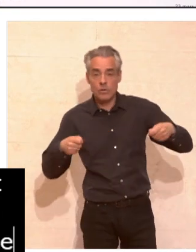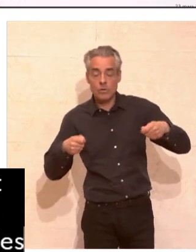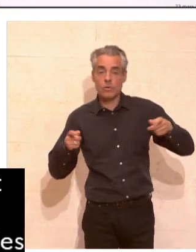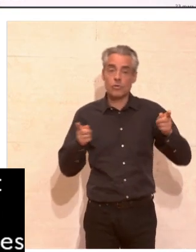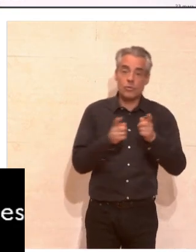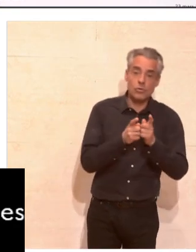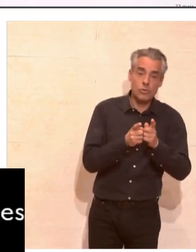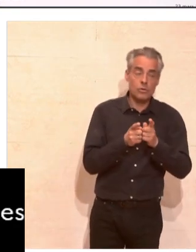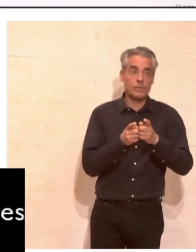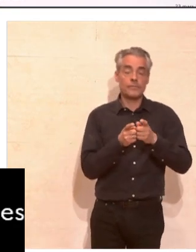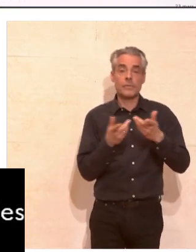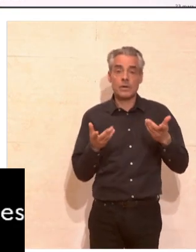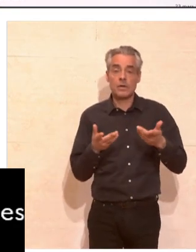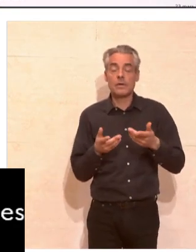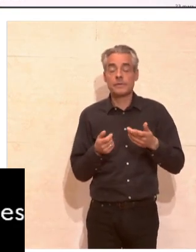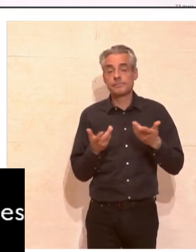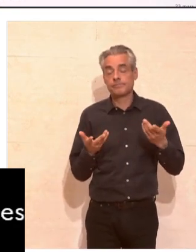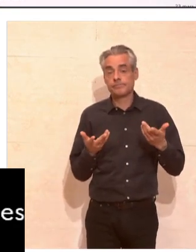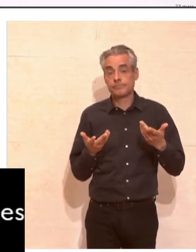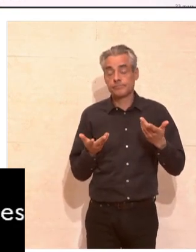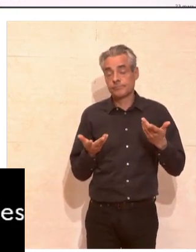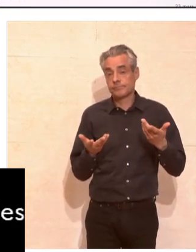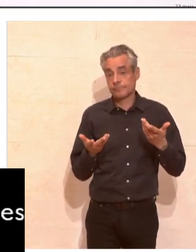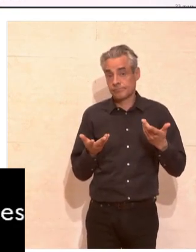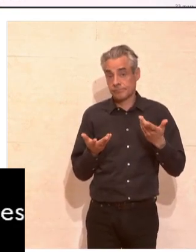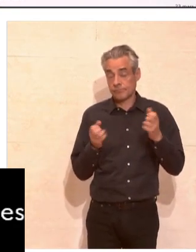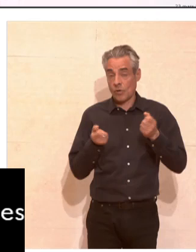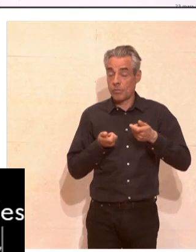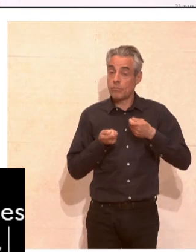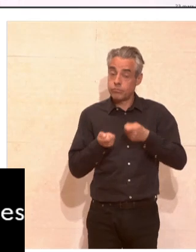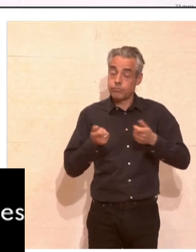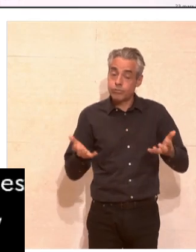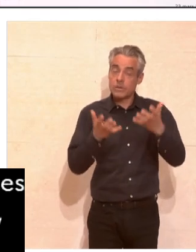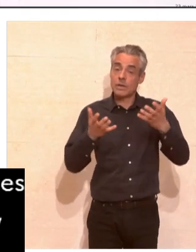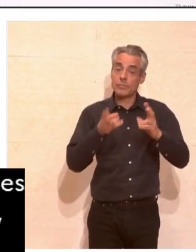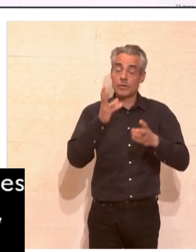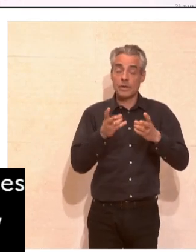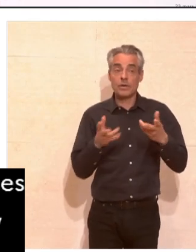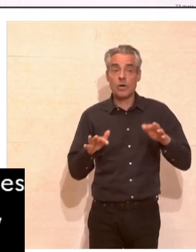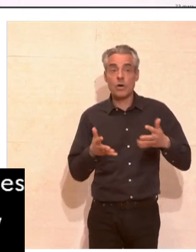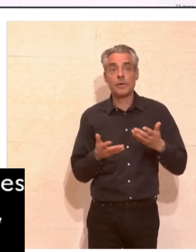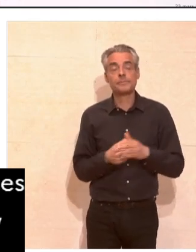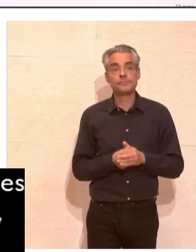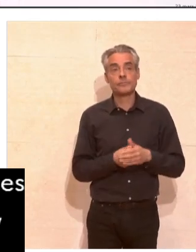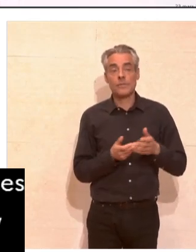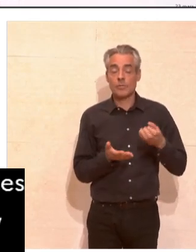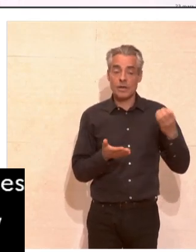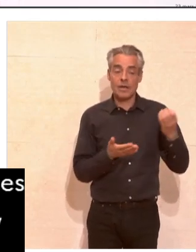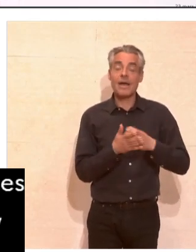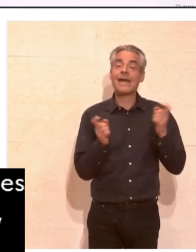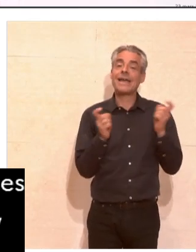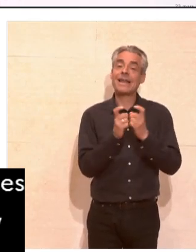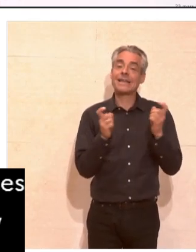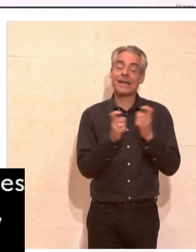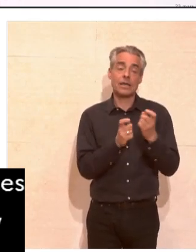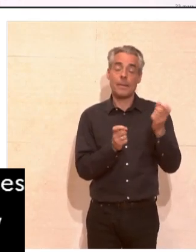des caractéristiques du sommeil lent, eh bien, on peut les booster en fait dans le sommeil. Alors, soit on peut envoyer des impulsions